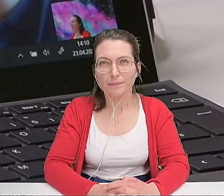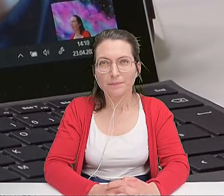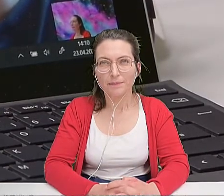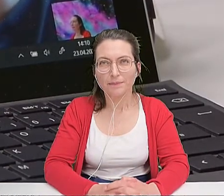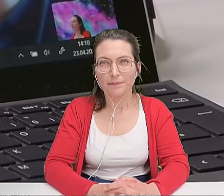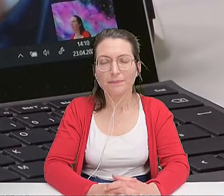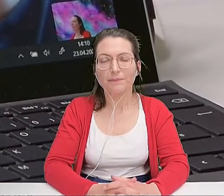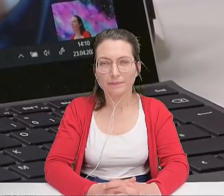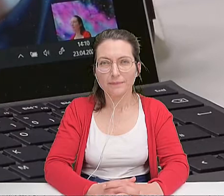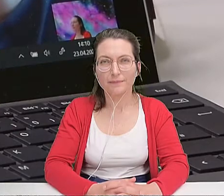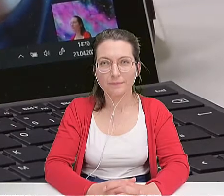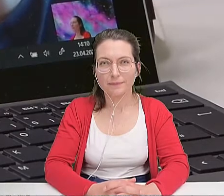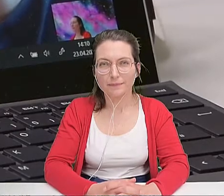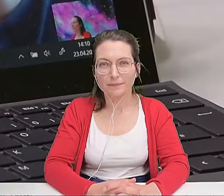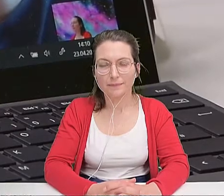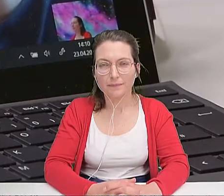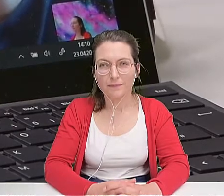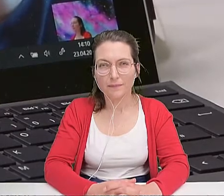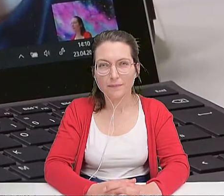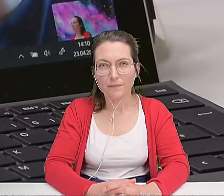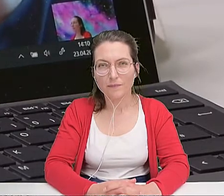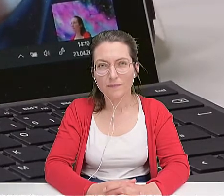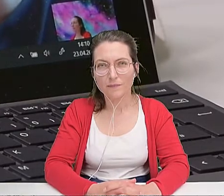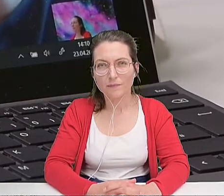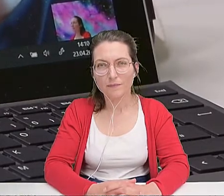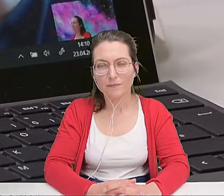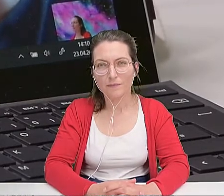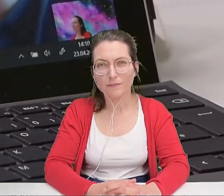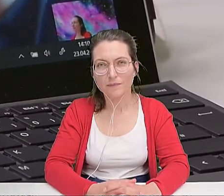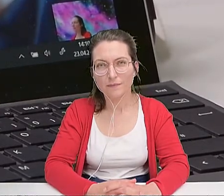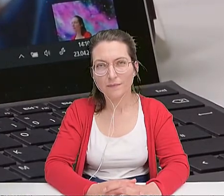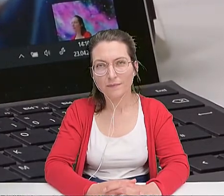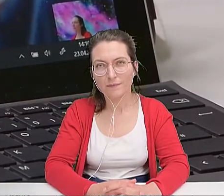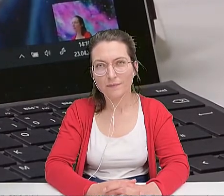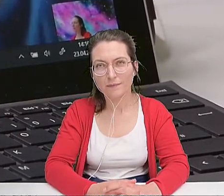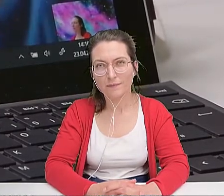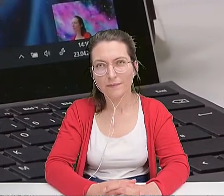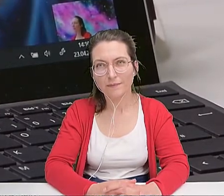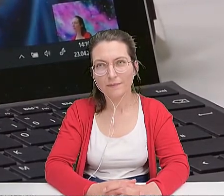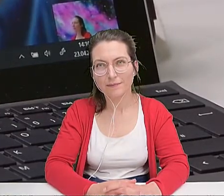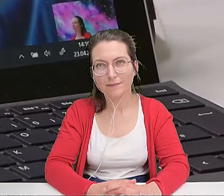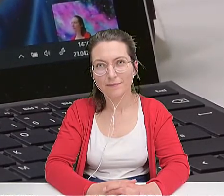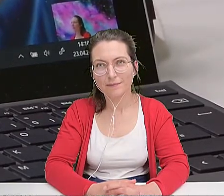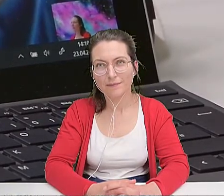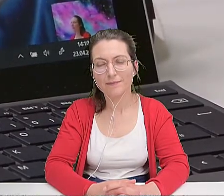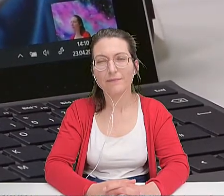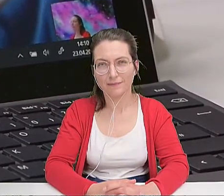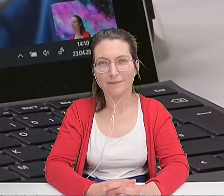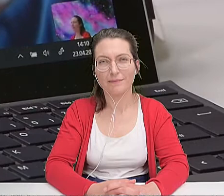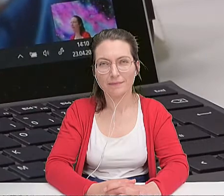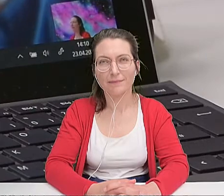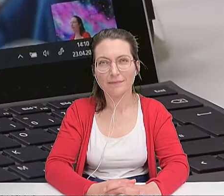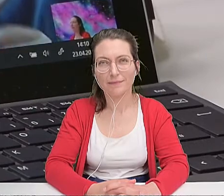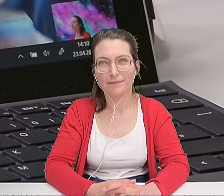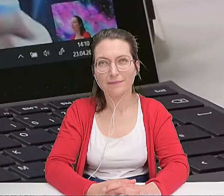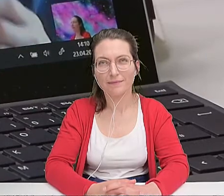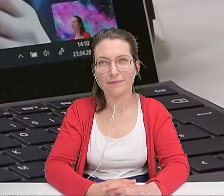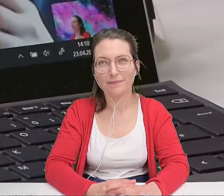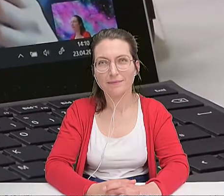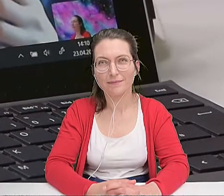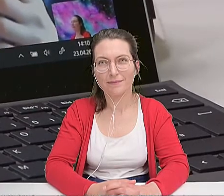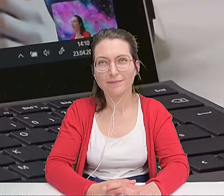Es mischt sich. Der Biber, obwohl das sich so ein bisschen so nach, na, ich sag mal, despektierlich vielleicht ein bisschen nach Kinderkram anhört. Mhm. Ich meine, wenn wir